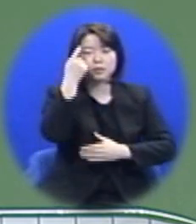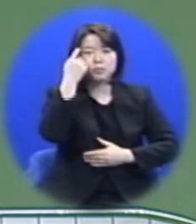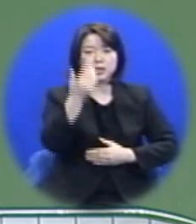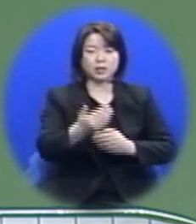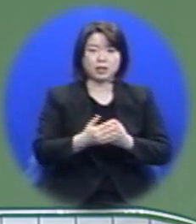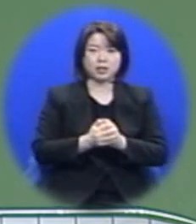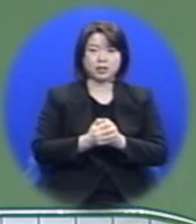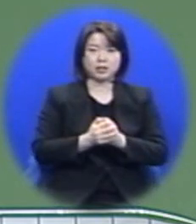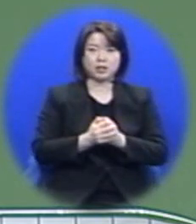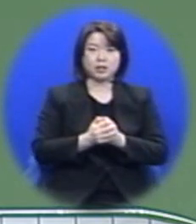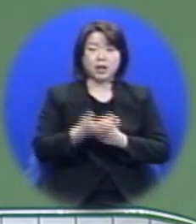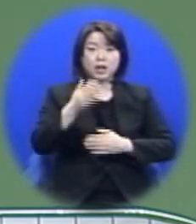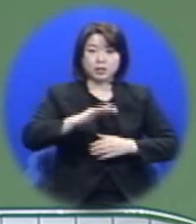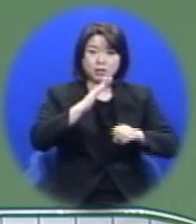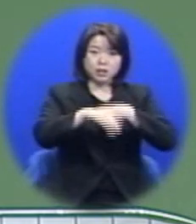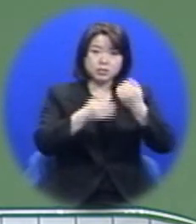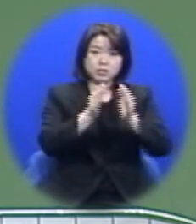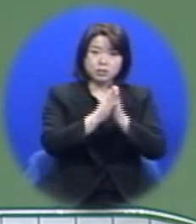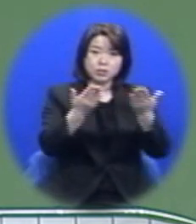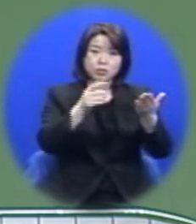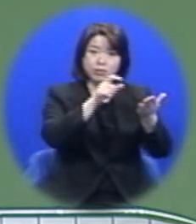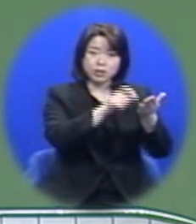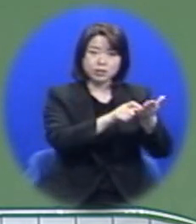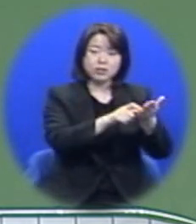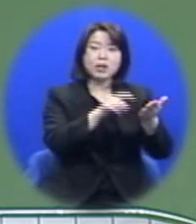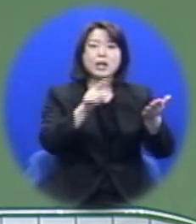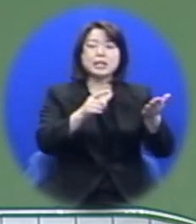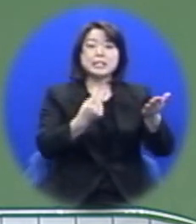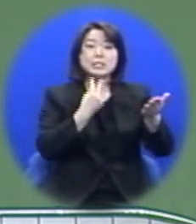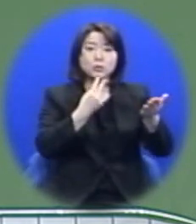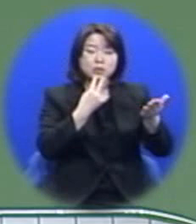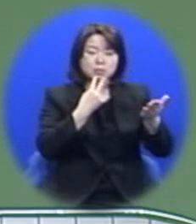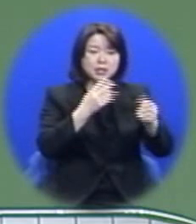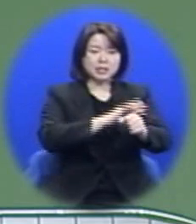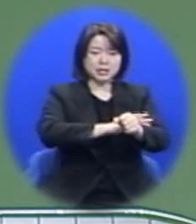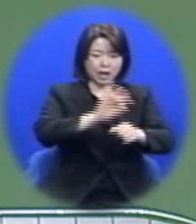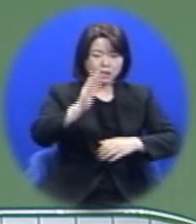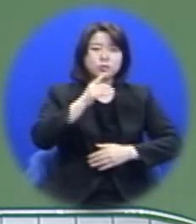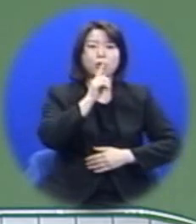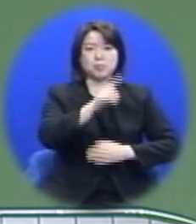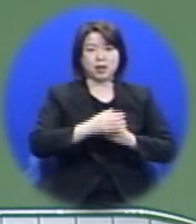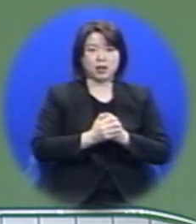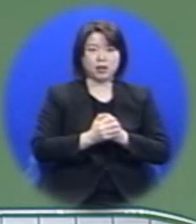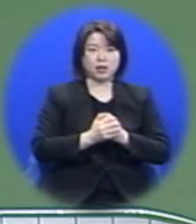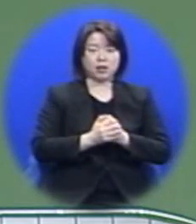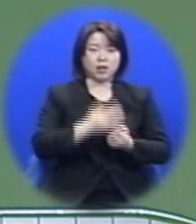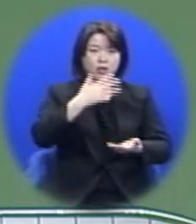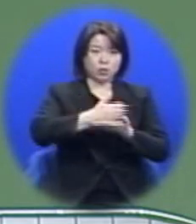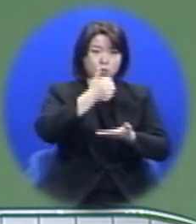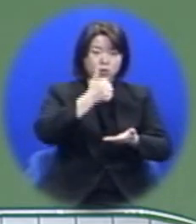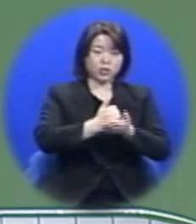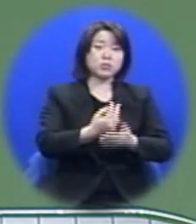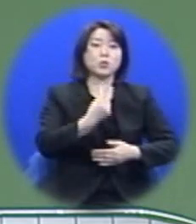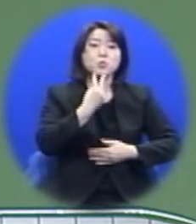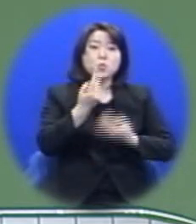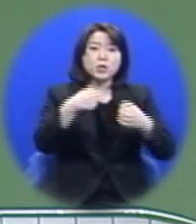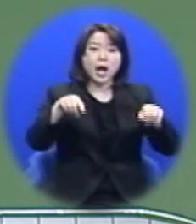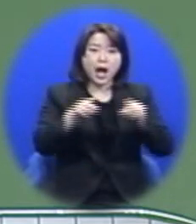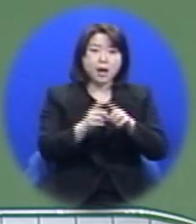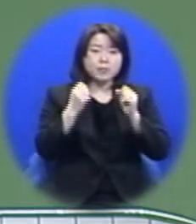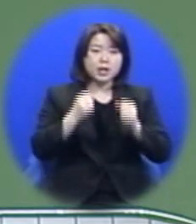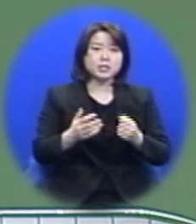요셉을 형통하였다고 말합니다. 창세기 39장 2절에 여호와께서 요셉과 함께 하심으로